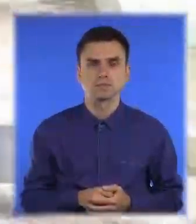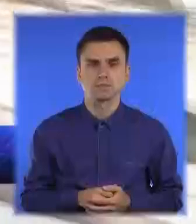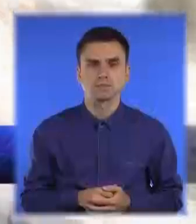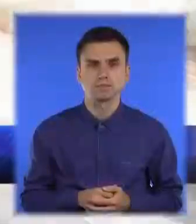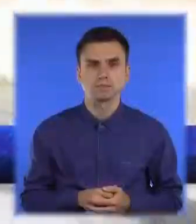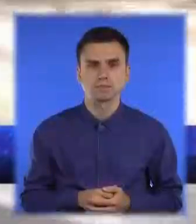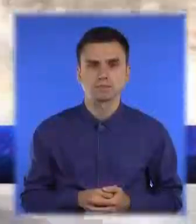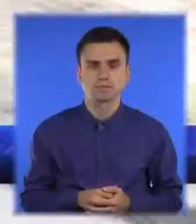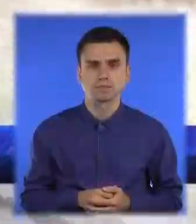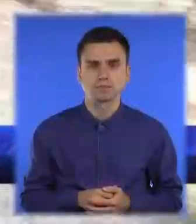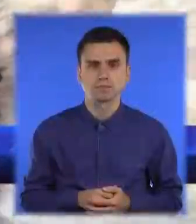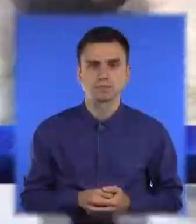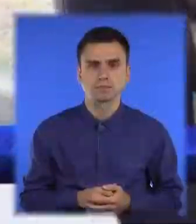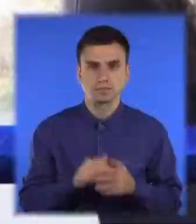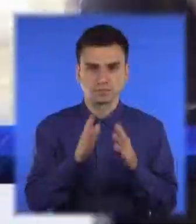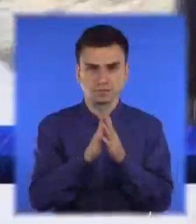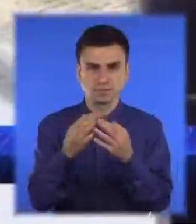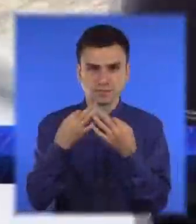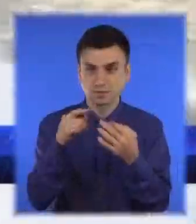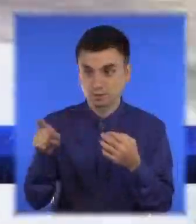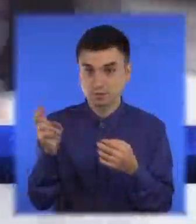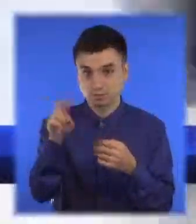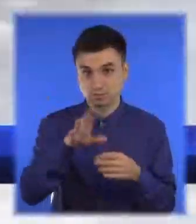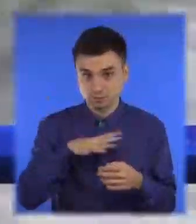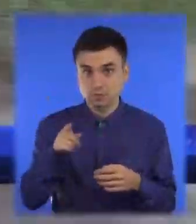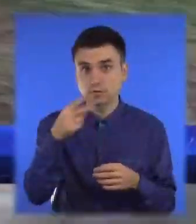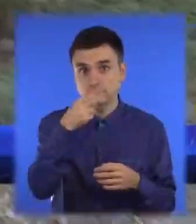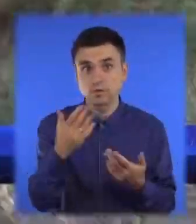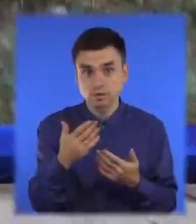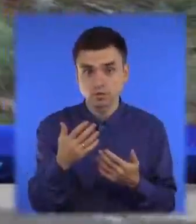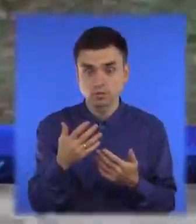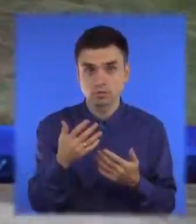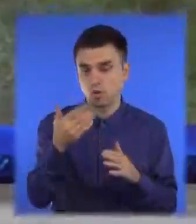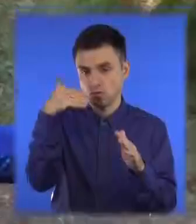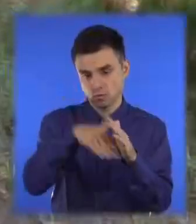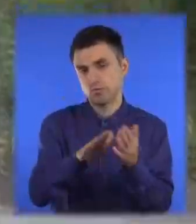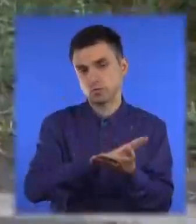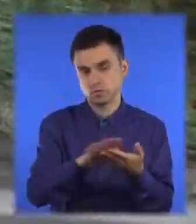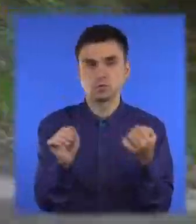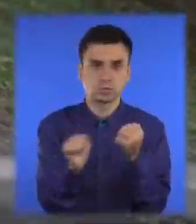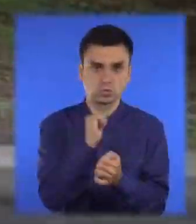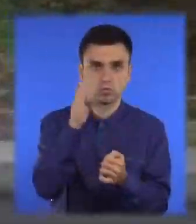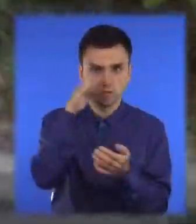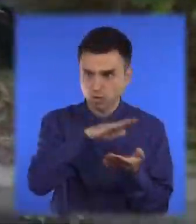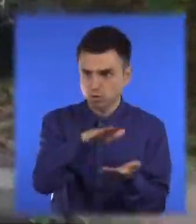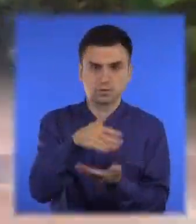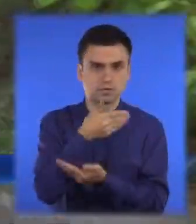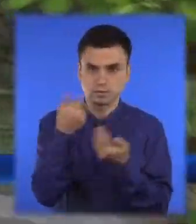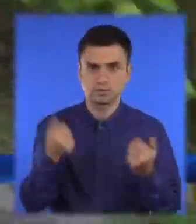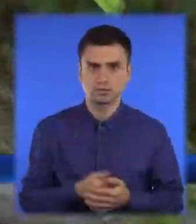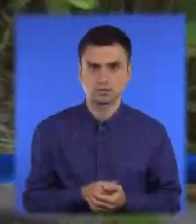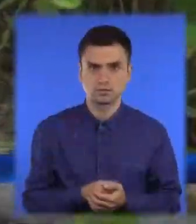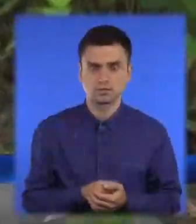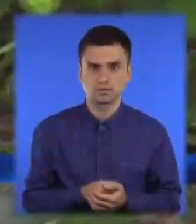Просто скажіть, ви ж там були, що ви бачили? Чистий, сухий підвал, не затоплений. Не затоплений? Да, пожалуйста, пройдіть во